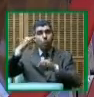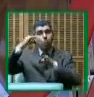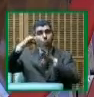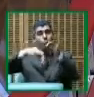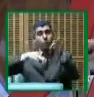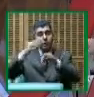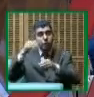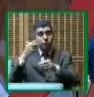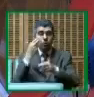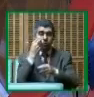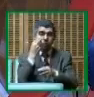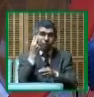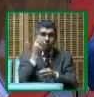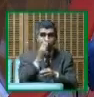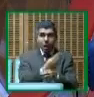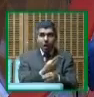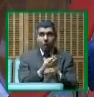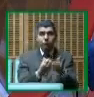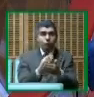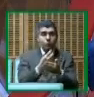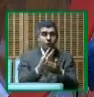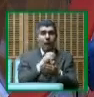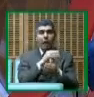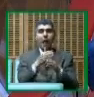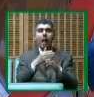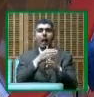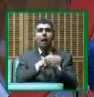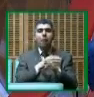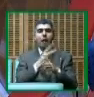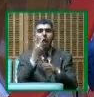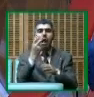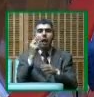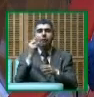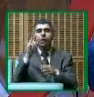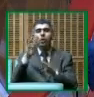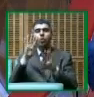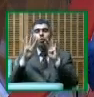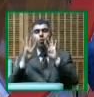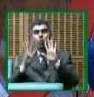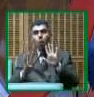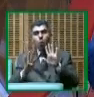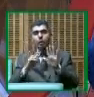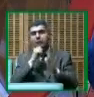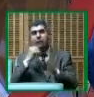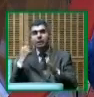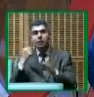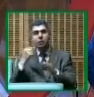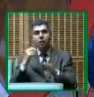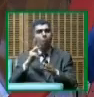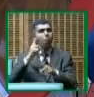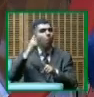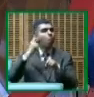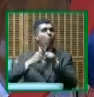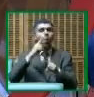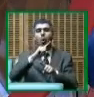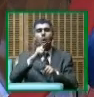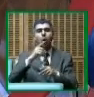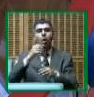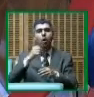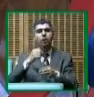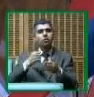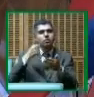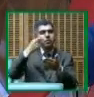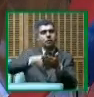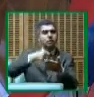كانتش مضمونه، خاصه ان قبل سنه 2009 ما كانش كيتعطى تصميم ديال الخرسانه ديال الاسمنت المسلح، لو